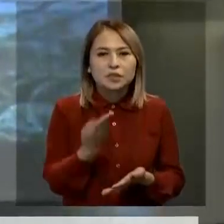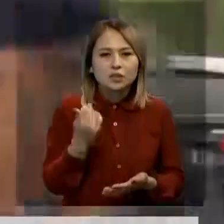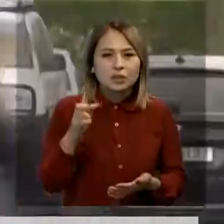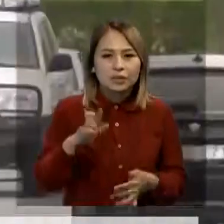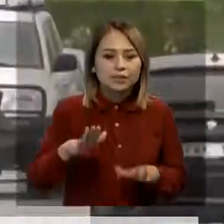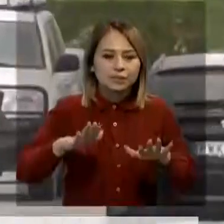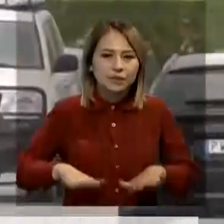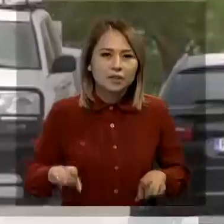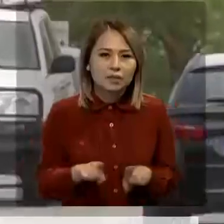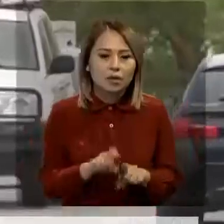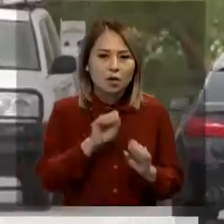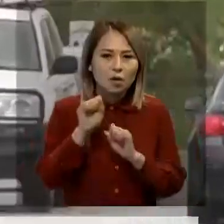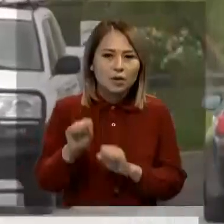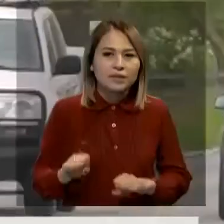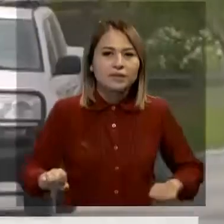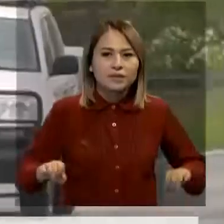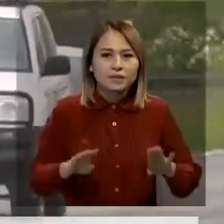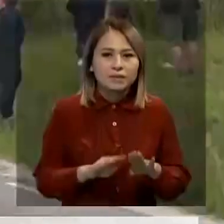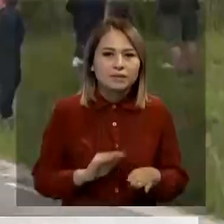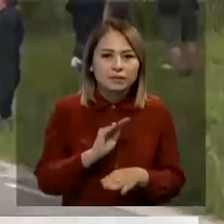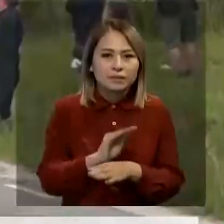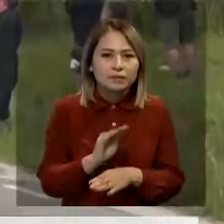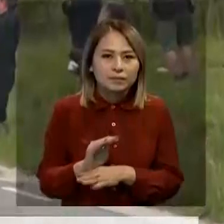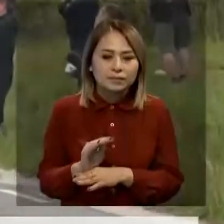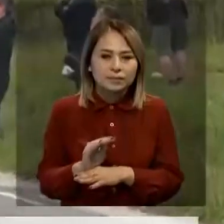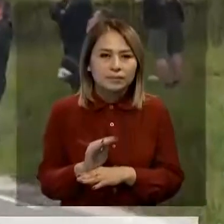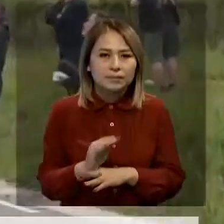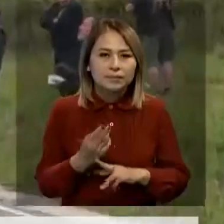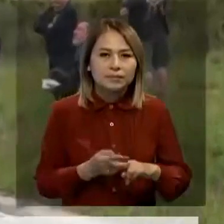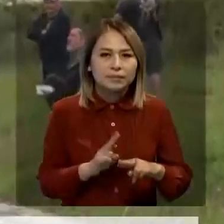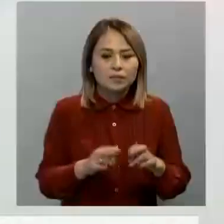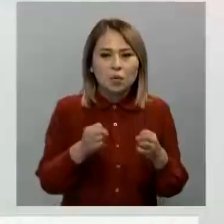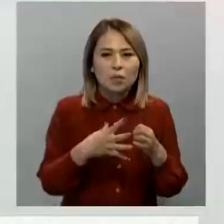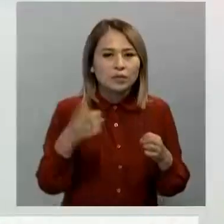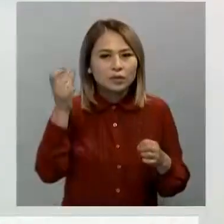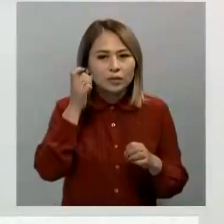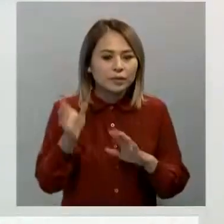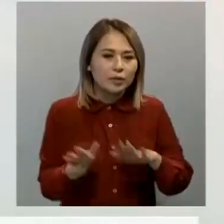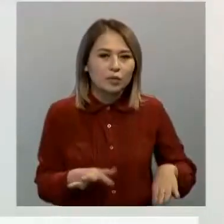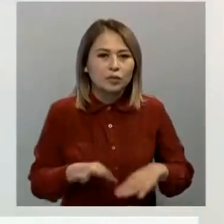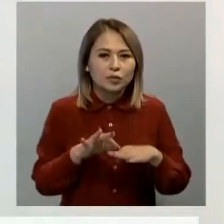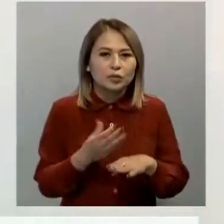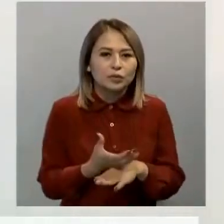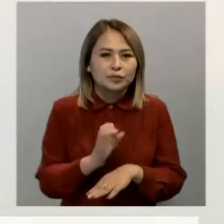Швеция аралдағы қорғанысты Ресей Қырымды басып алған 2015 жылдан бері күшейте бастады.